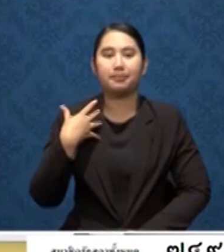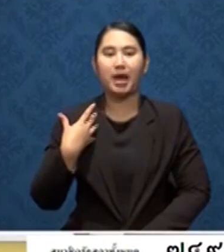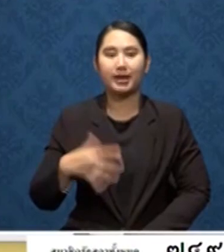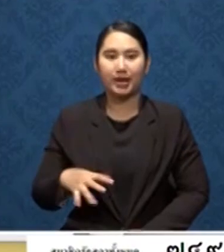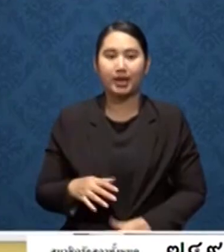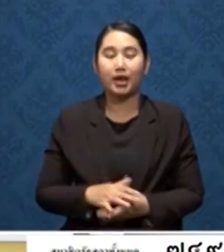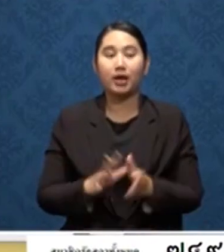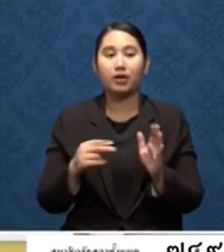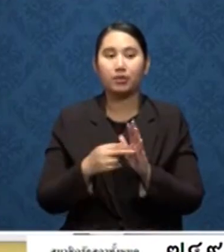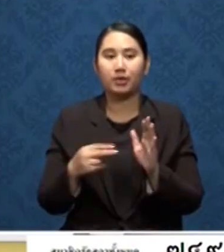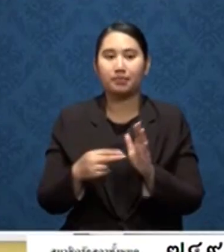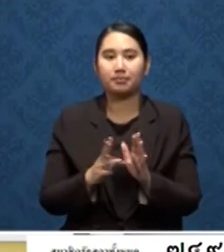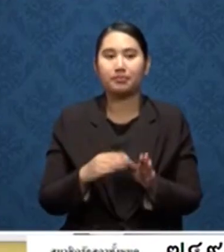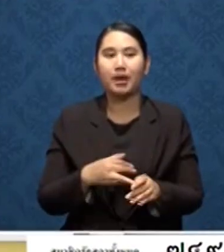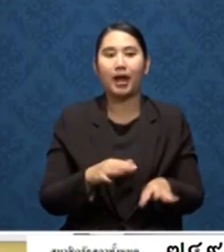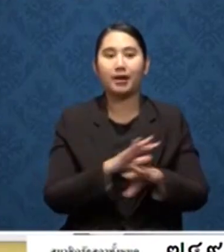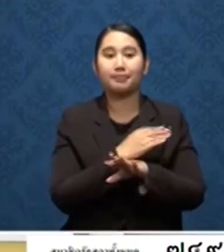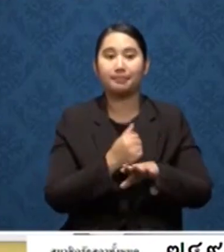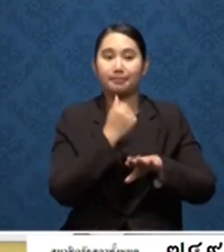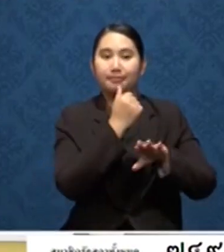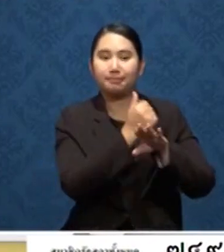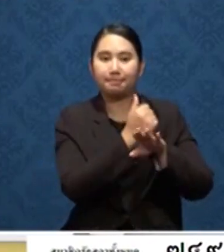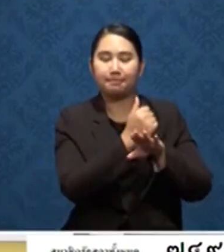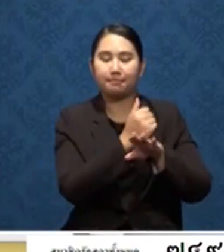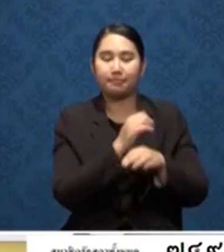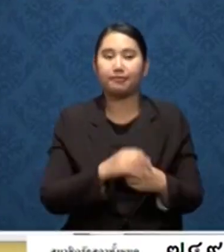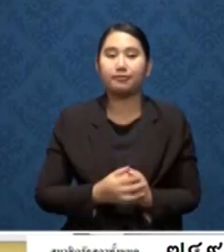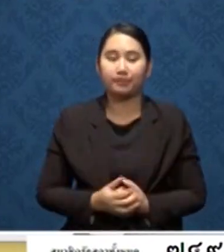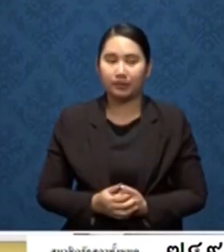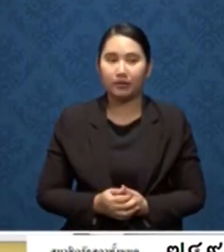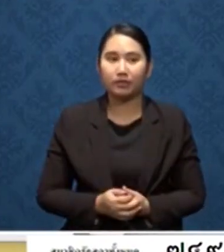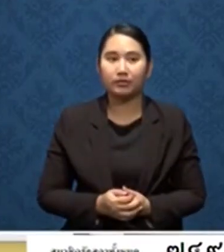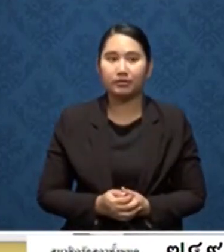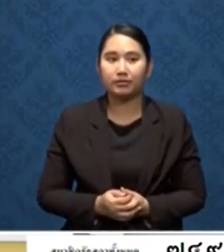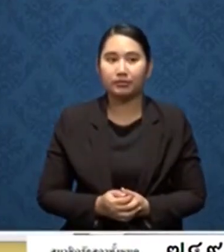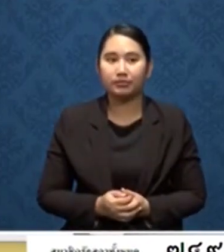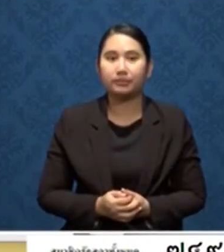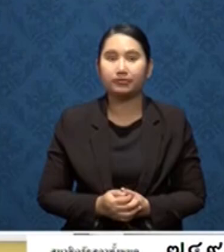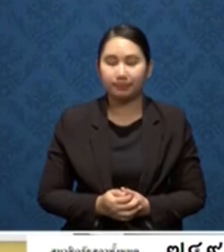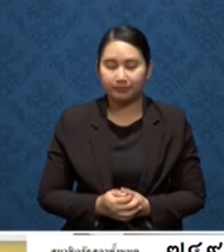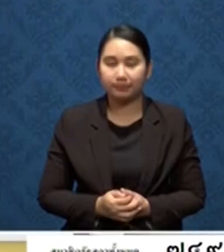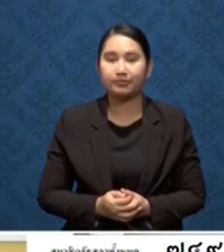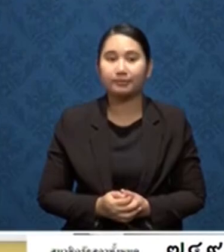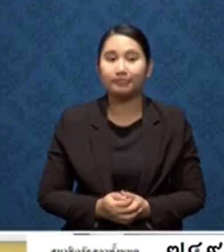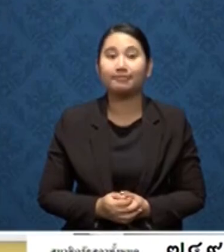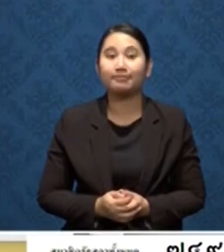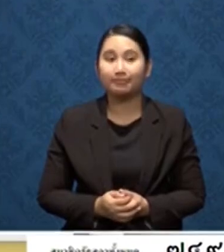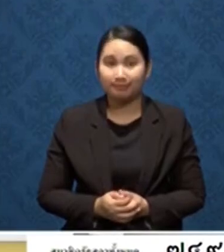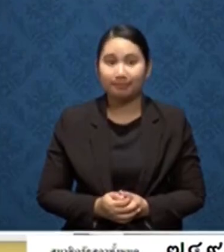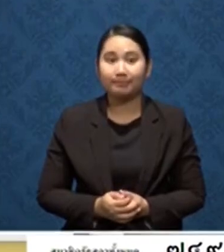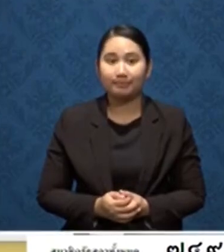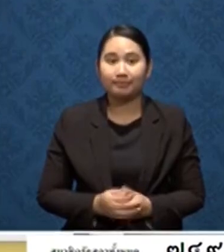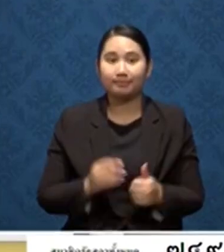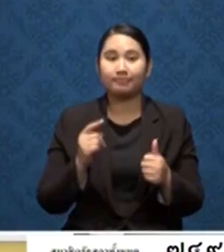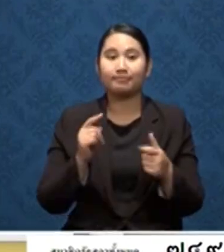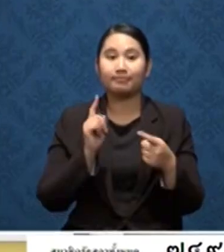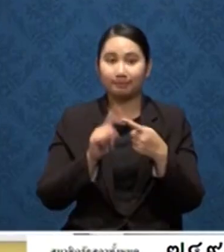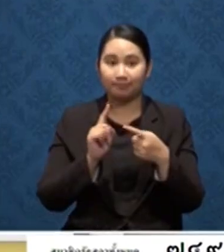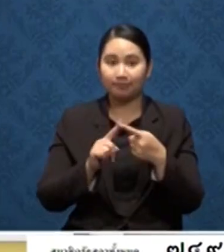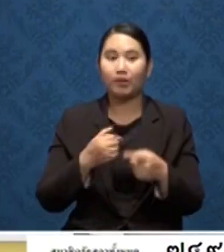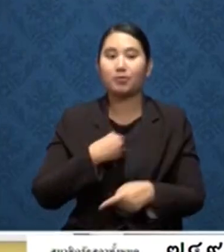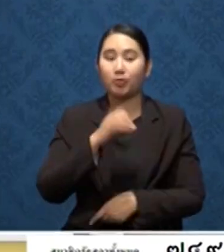อันเป็นที่เคารพสักการะของพระมหากษัตริย์ดังนั้นครับในประเด็นทาบเพียงข้อที่ 1ผมต้องขอยืนยันกับท่านประธาน